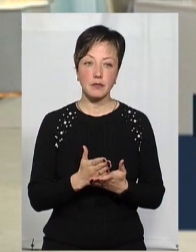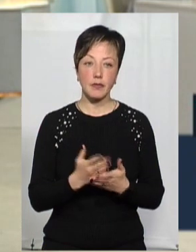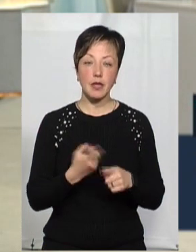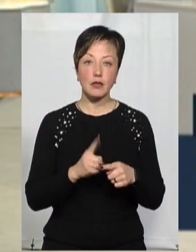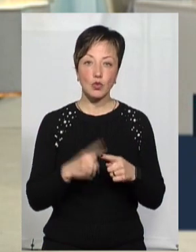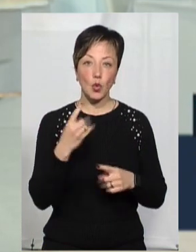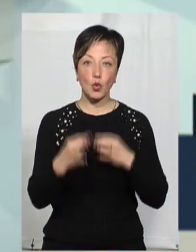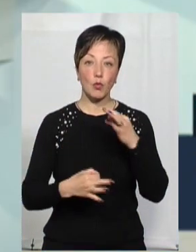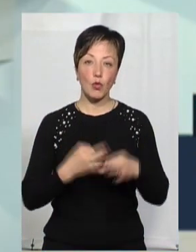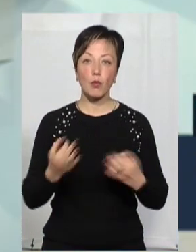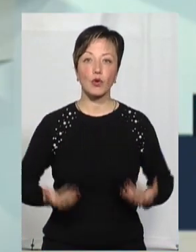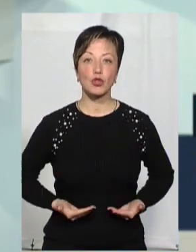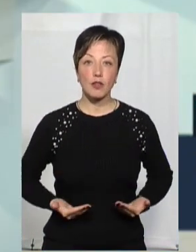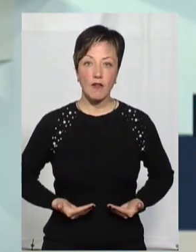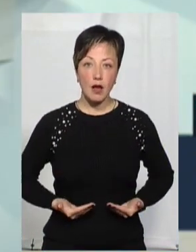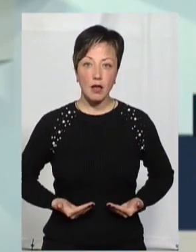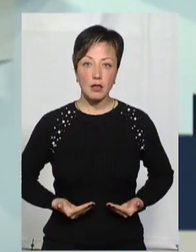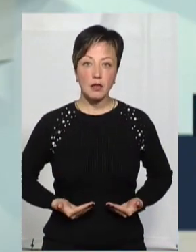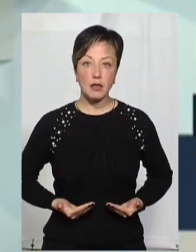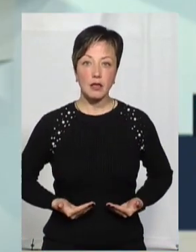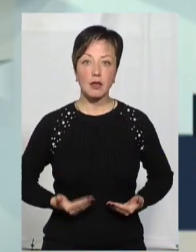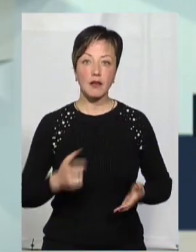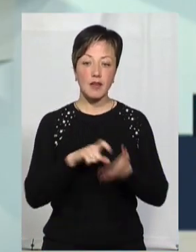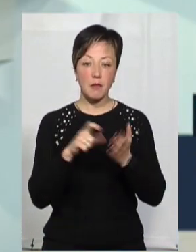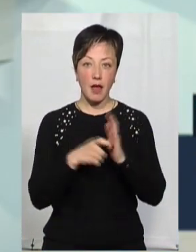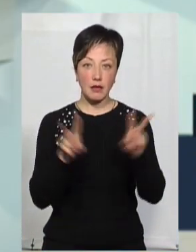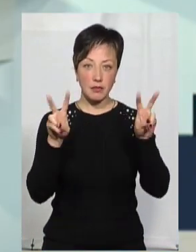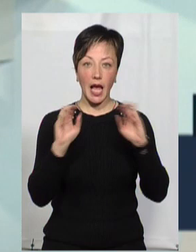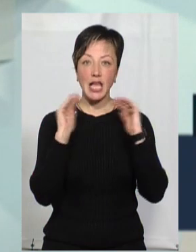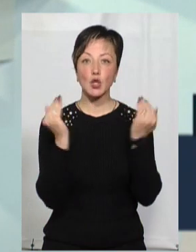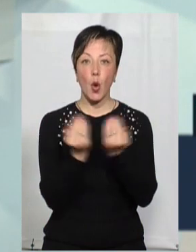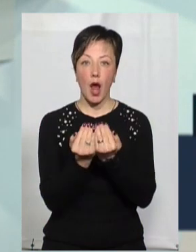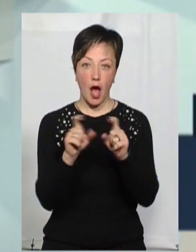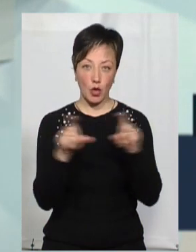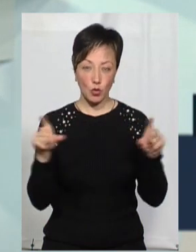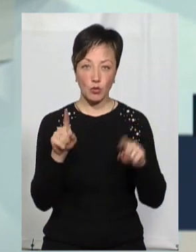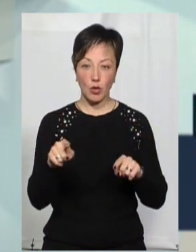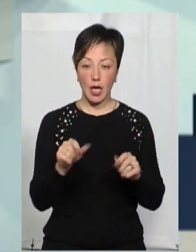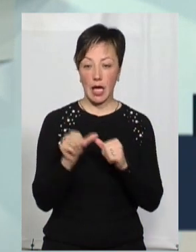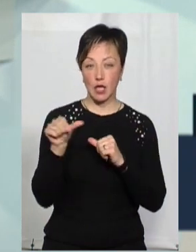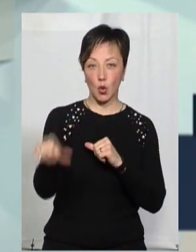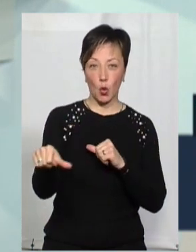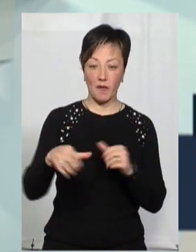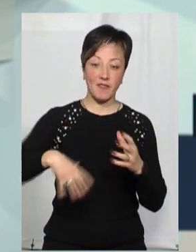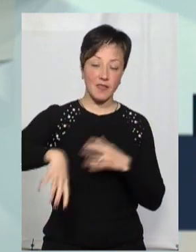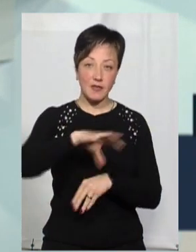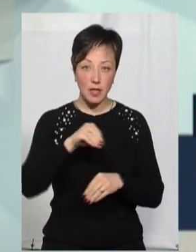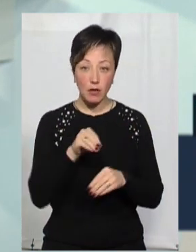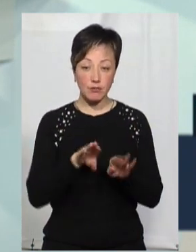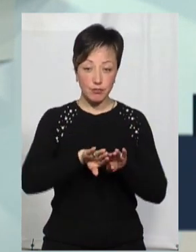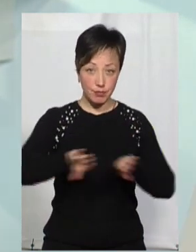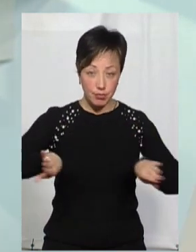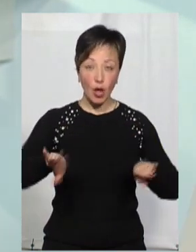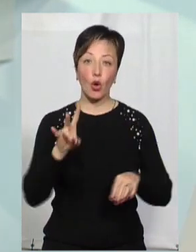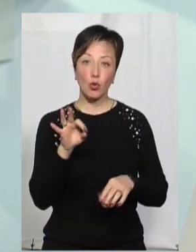цю добу проживали там, в тій кімнаті, яка називається ізолятор. Вони були ізольовані від всіх, однак